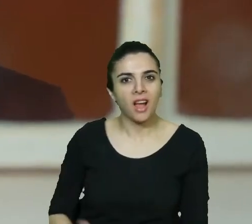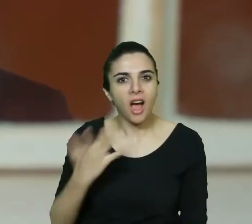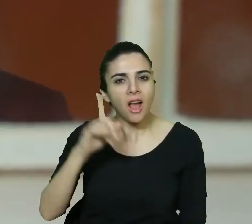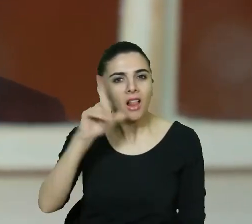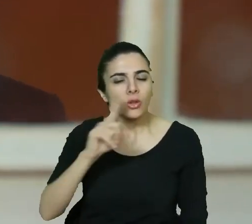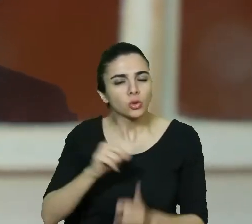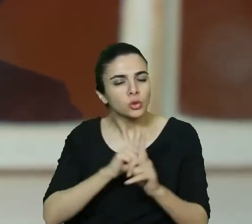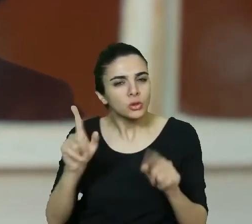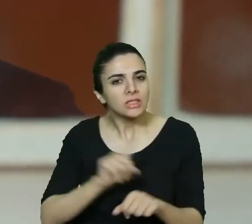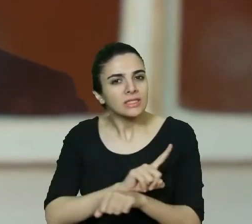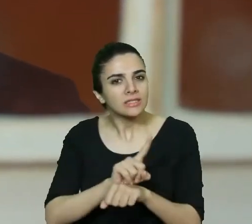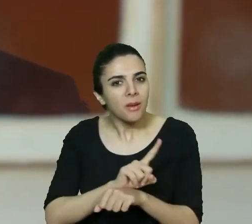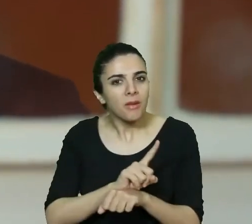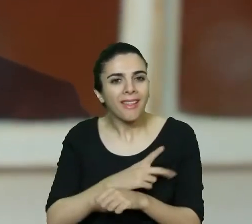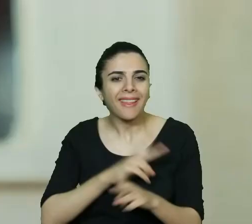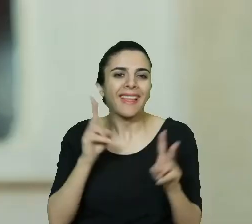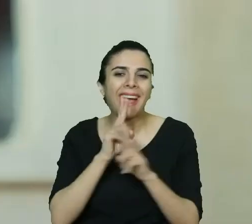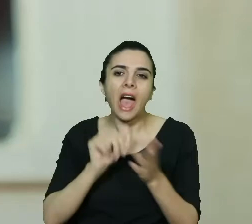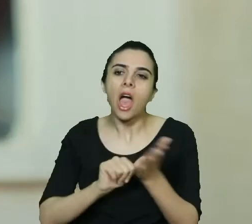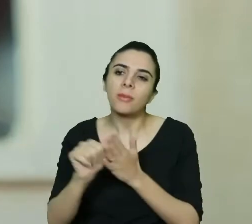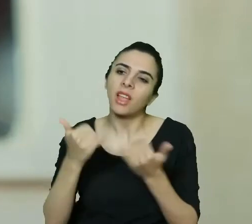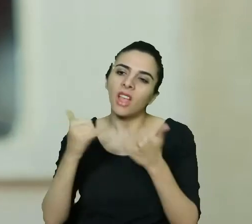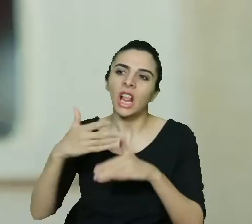Karalise'de uzun bir süre gülücükler tatildeydi.